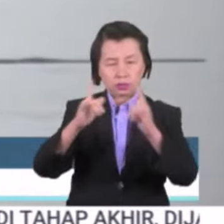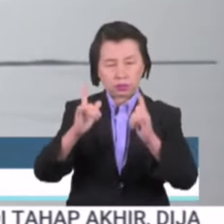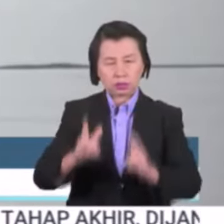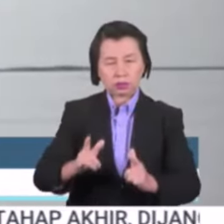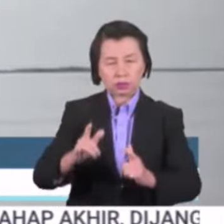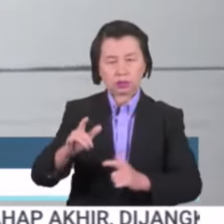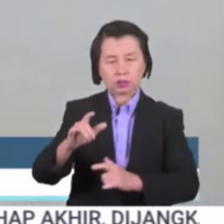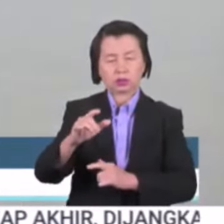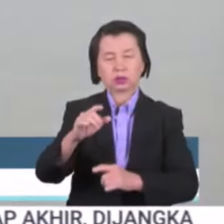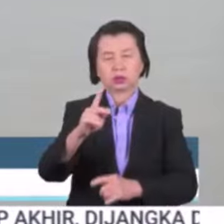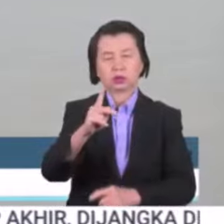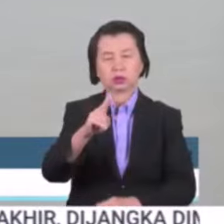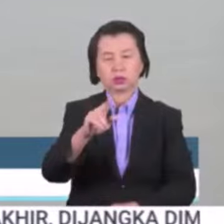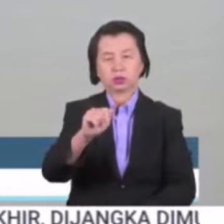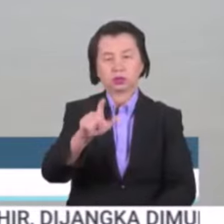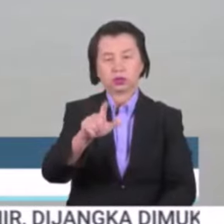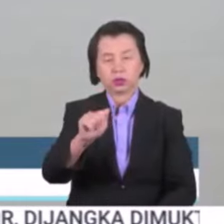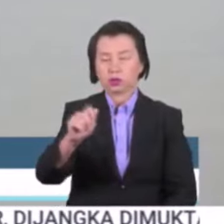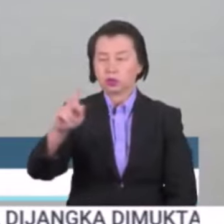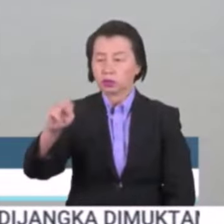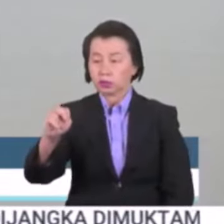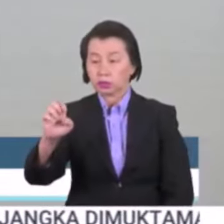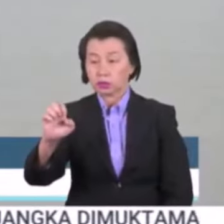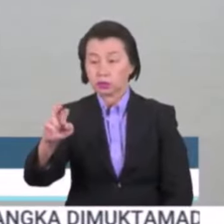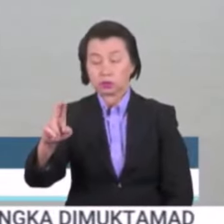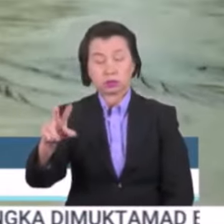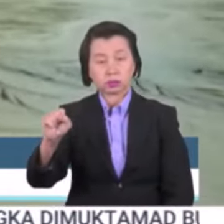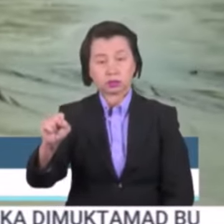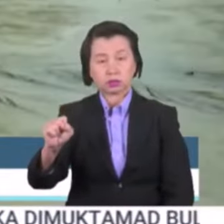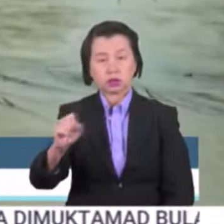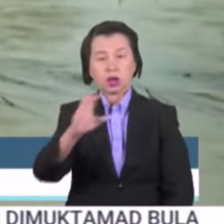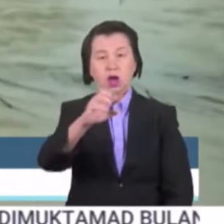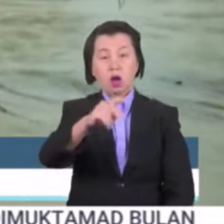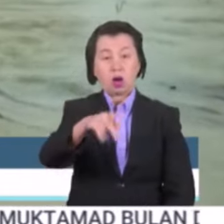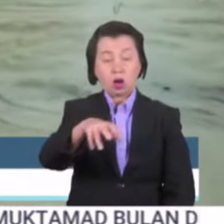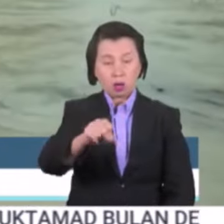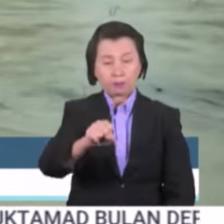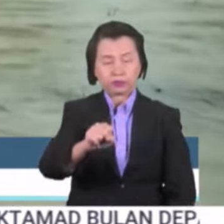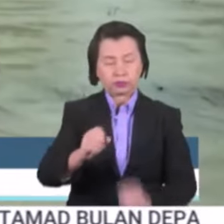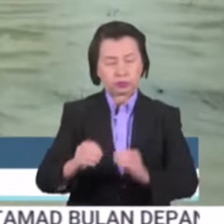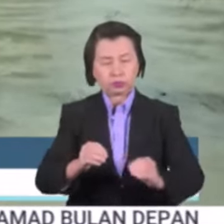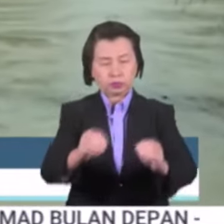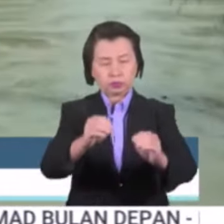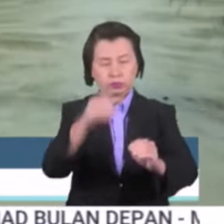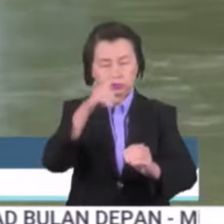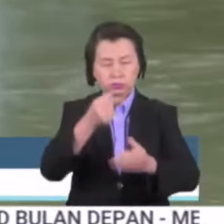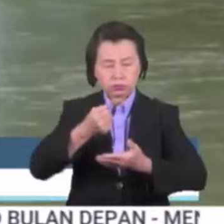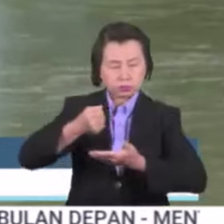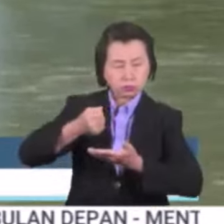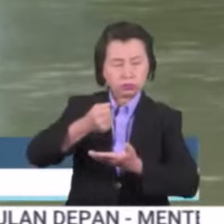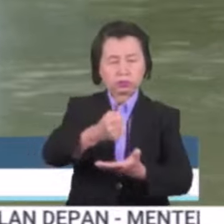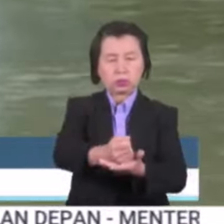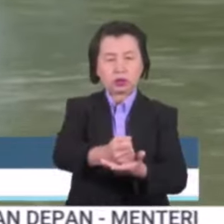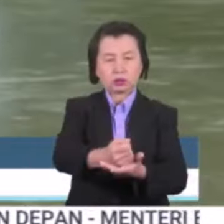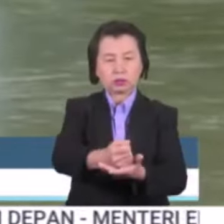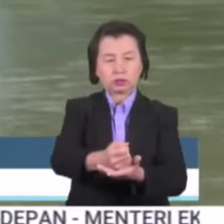Sri Pantai Kuala Nerus, kami Ops Muni digerakkan, diatur gerak bagi membantu